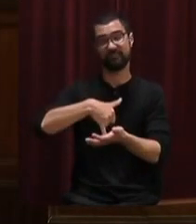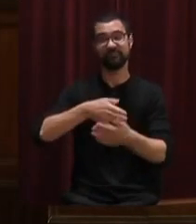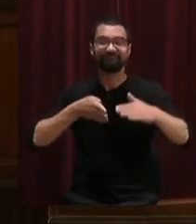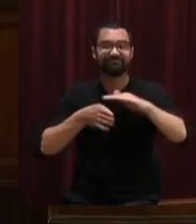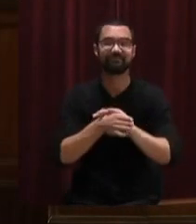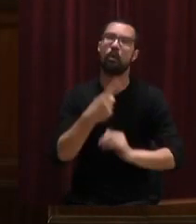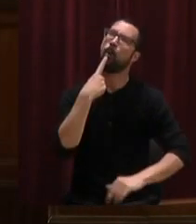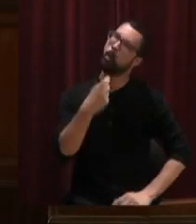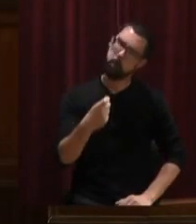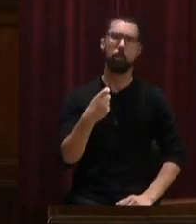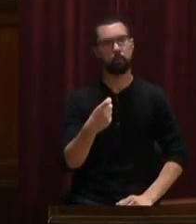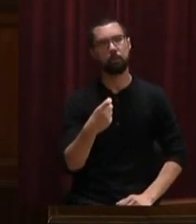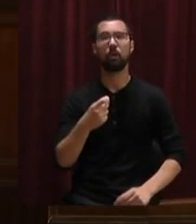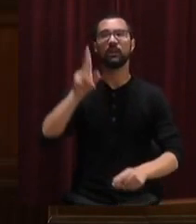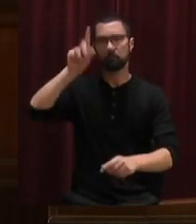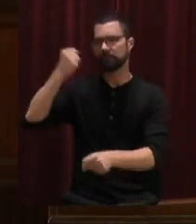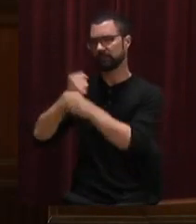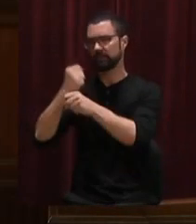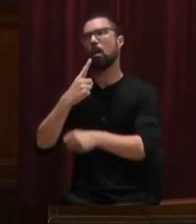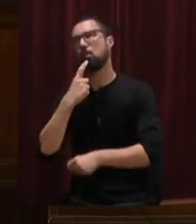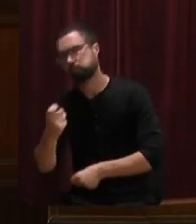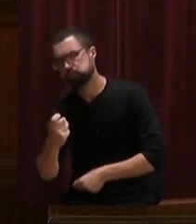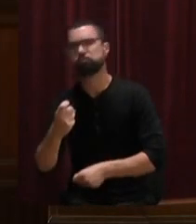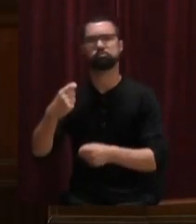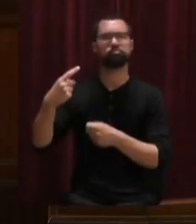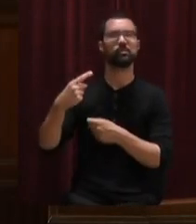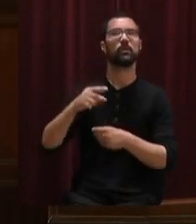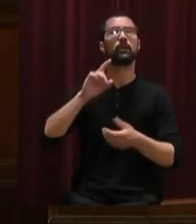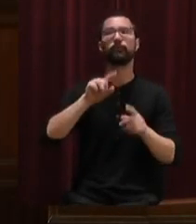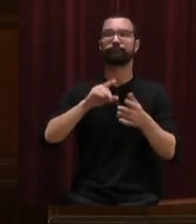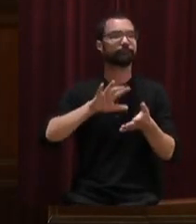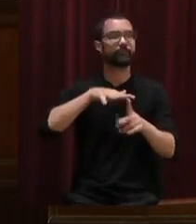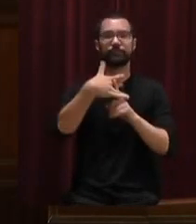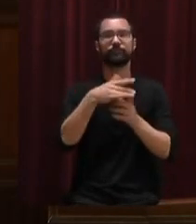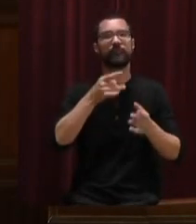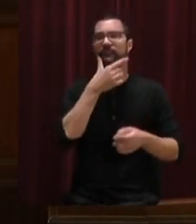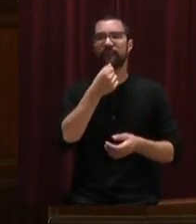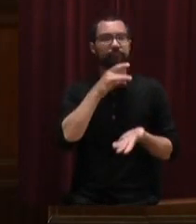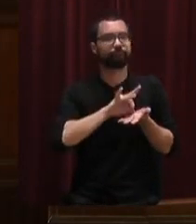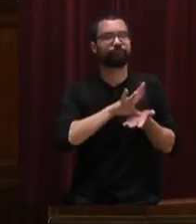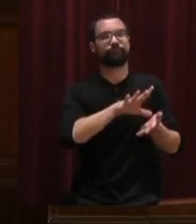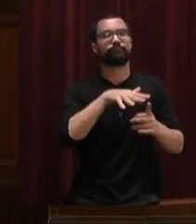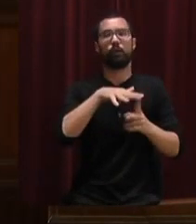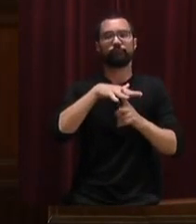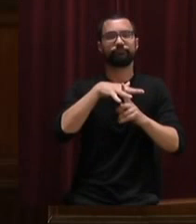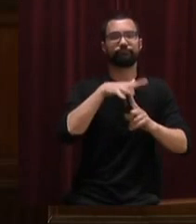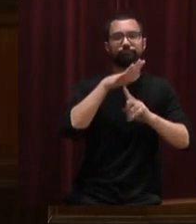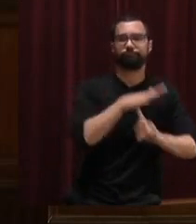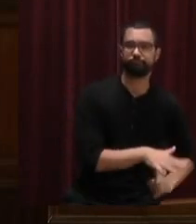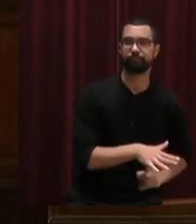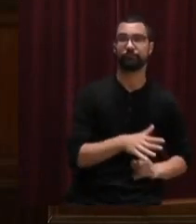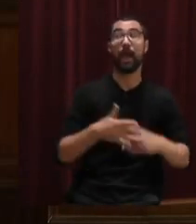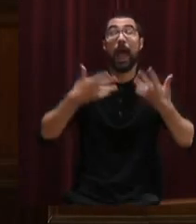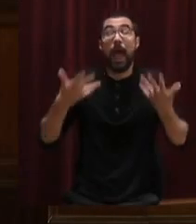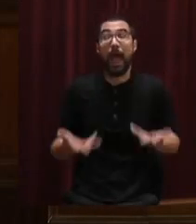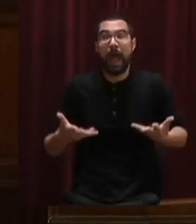amb dificultats per accedir al mercat laboral i situacions pròximes a l'exclusió, avui comprovant cada dia que són les treballadores